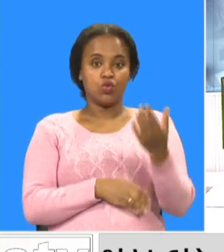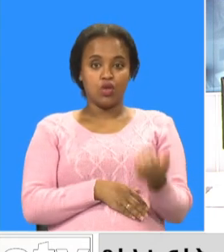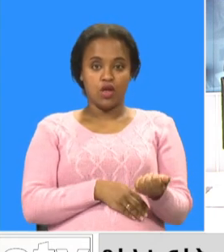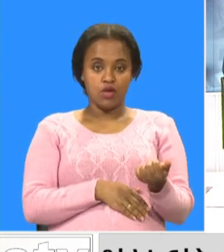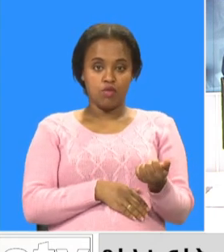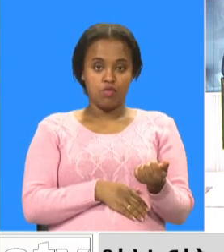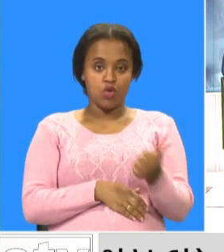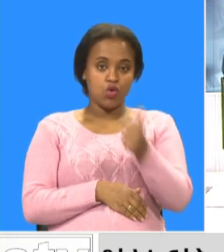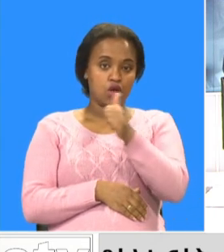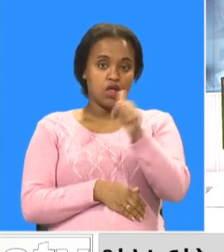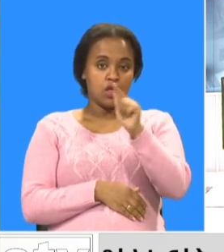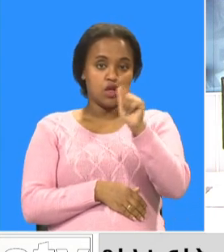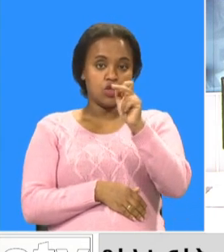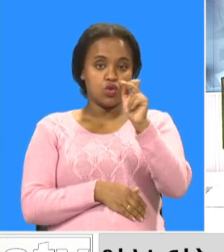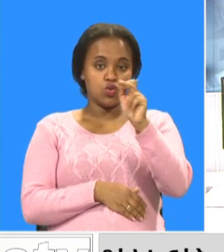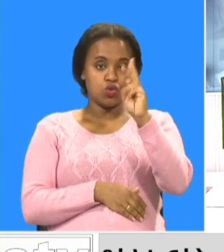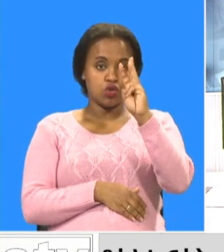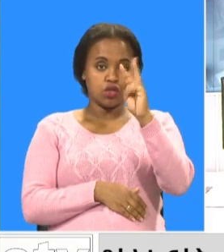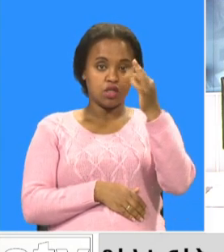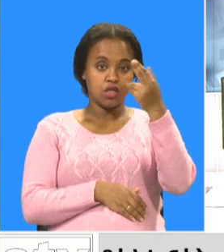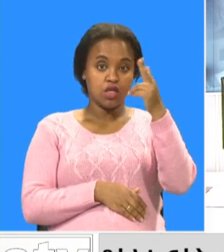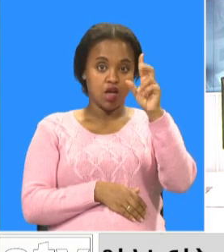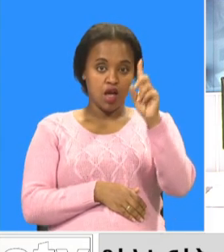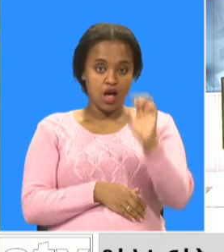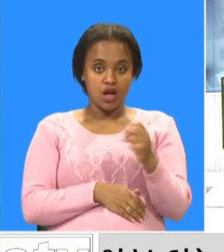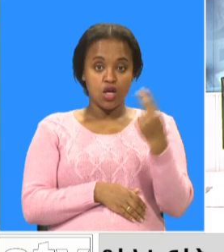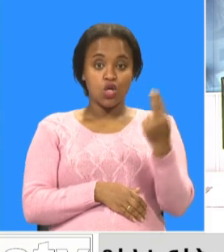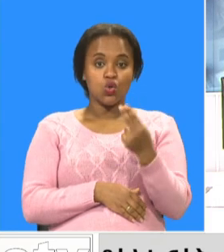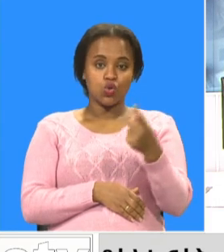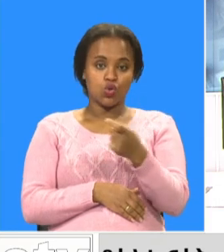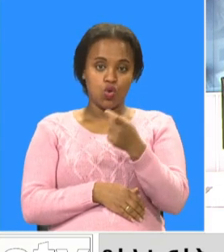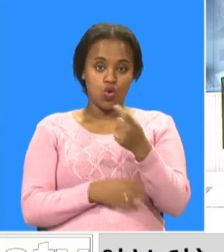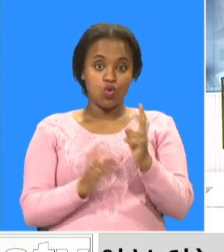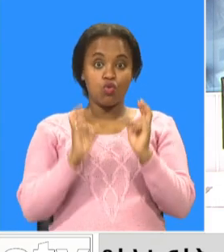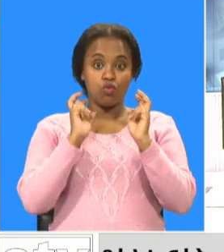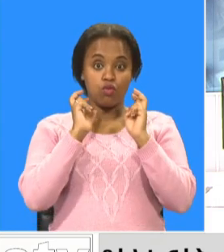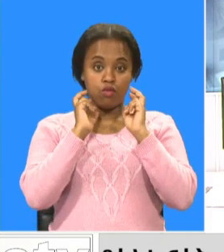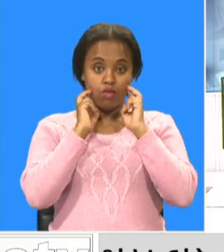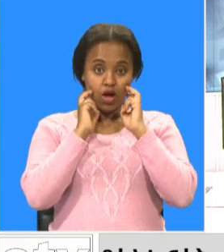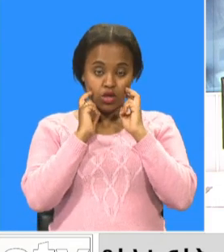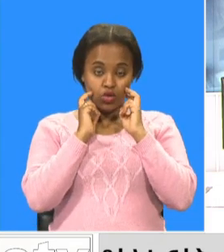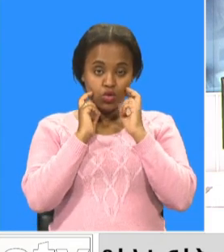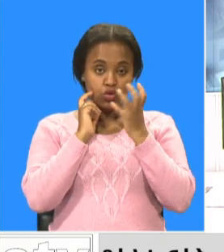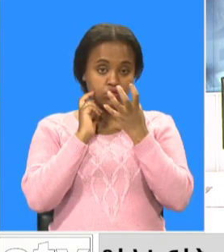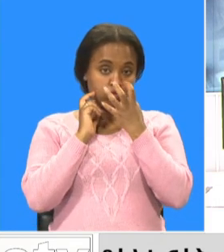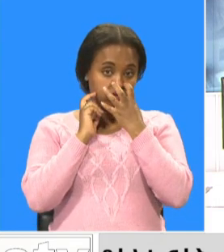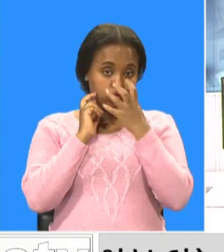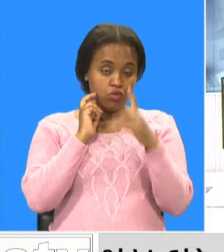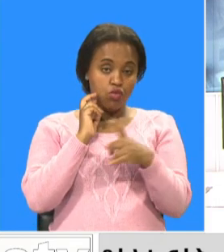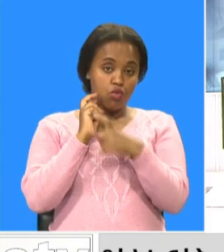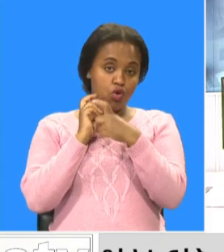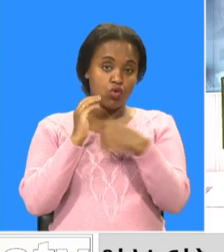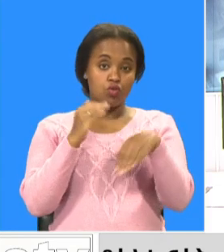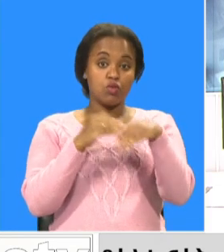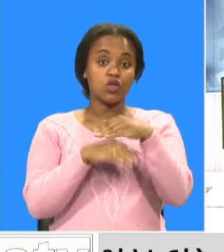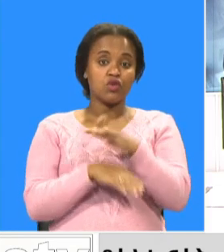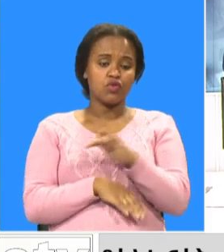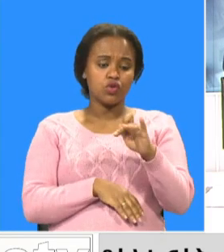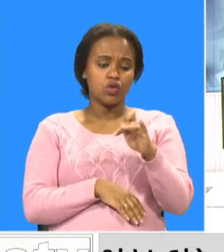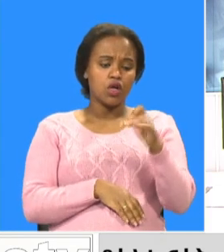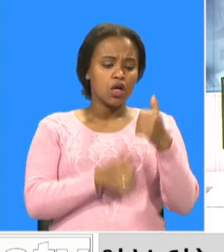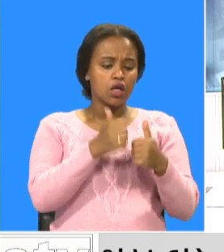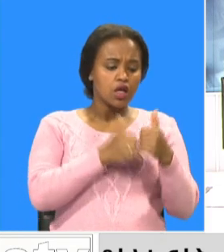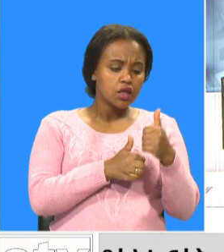እነዚህ ኢንዱስትሪያል ዩዝ የሆኑ ማስኮች ሰው ያው ማስክ መሆኑን ነው እንጂ መሸፈኑን ነው እንጂ የቱ